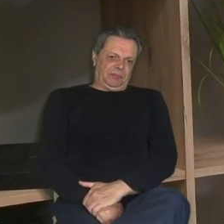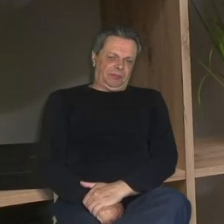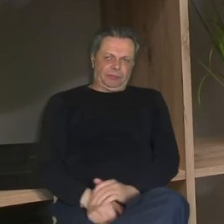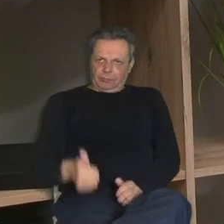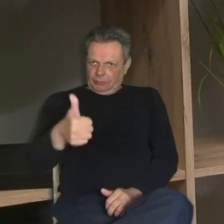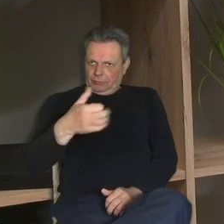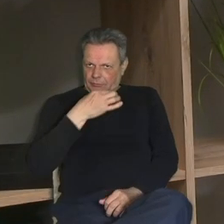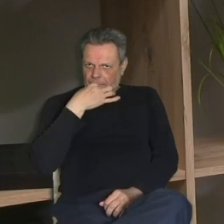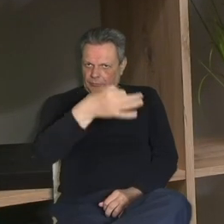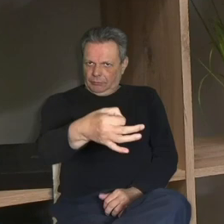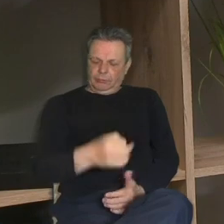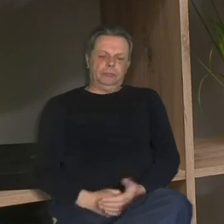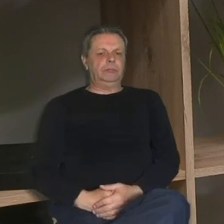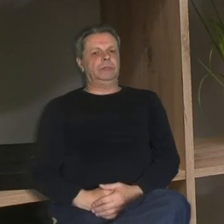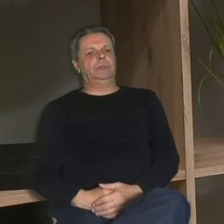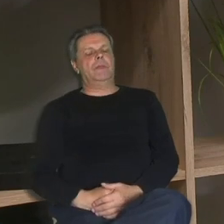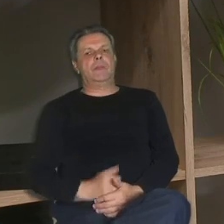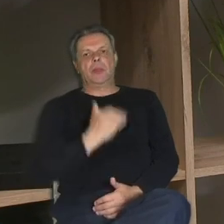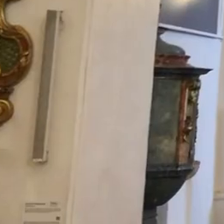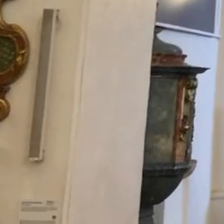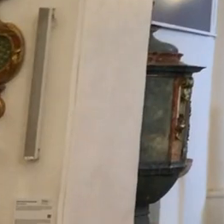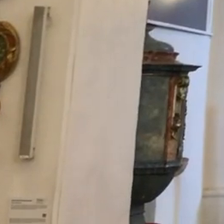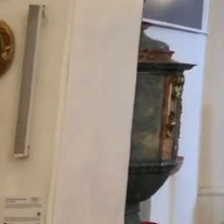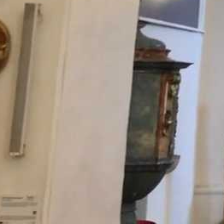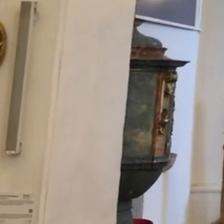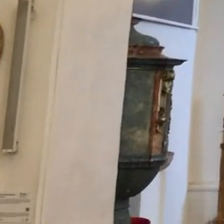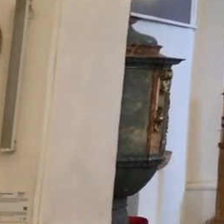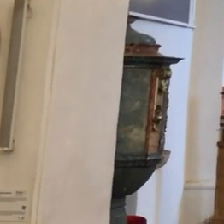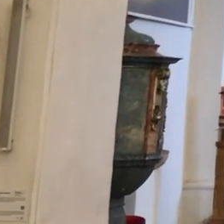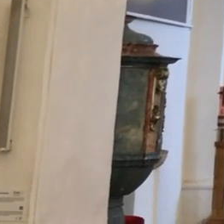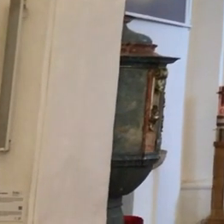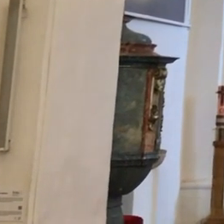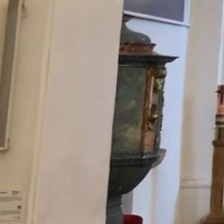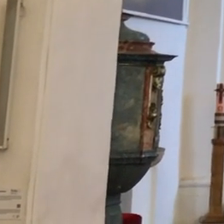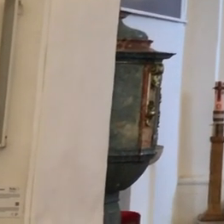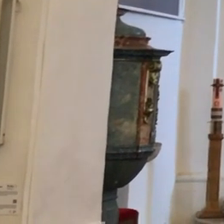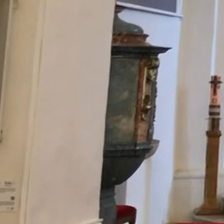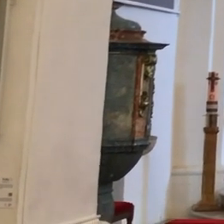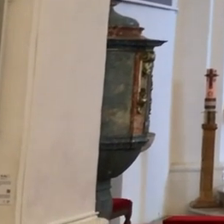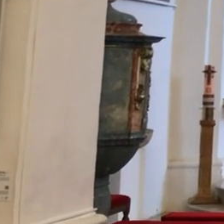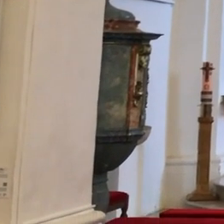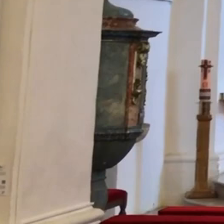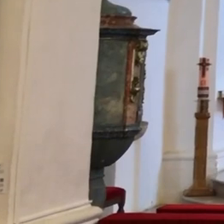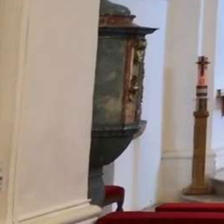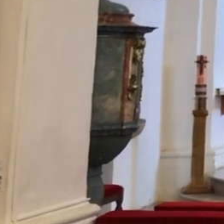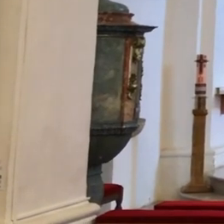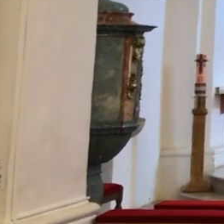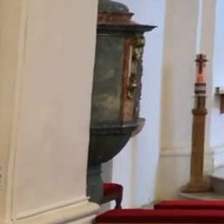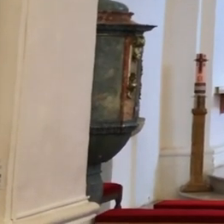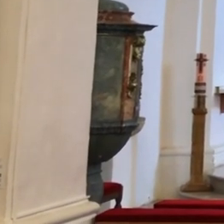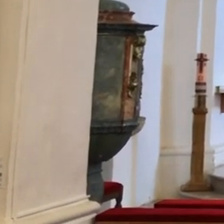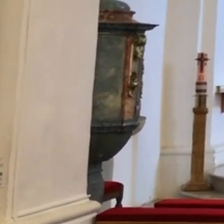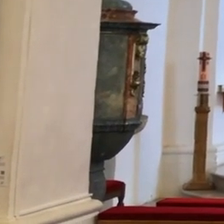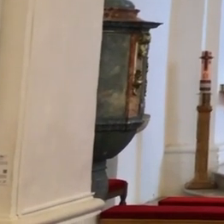Prvo pitanje. Kršćanstvo ima jednoga Boga, a postoji puno vjera koje imaju puno bogova.